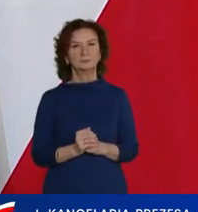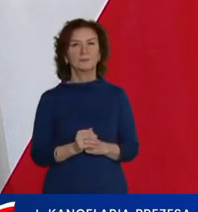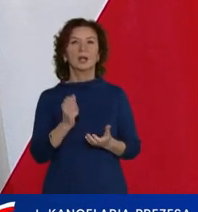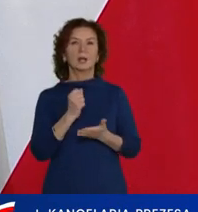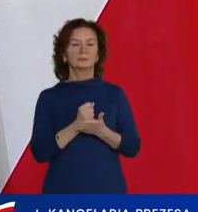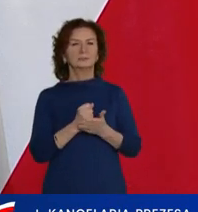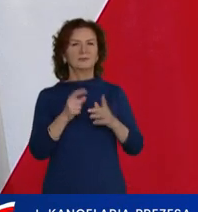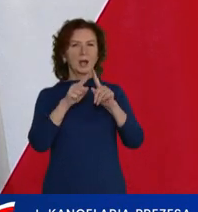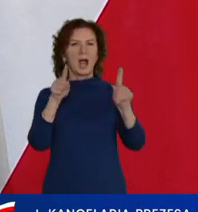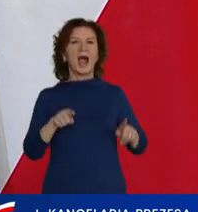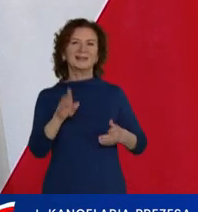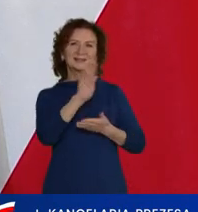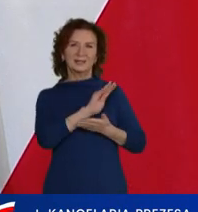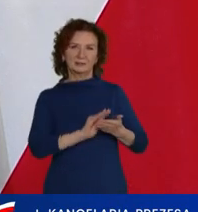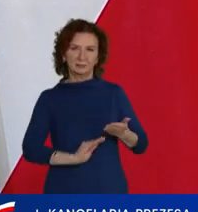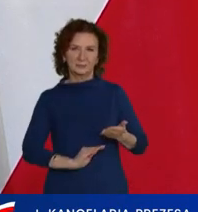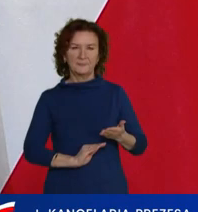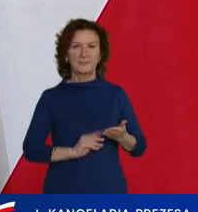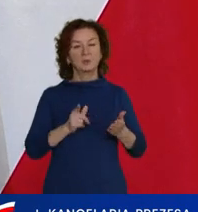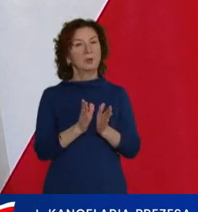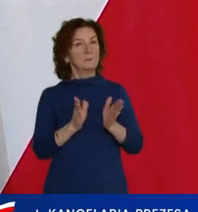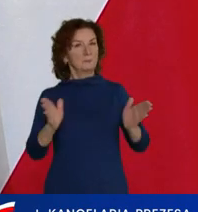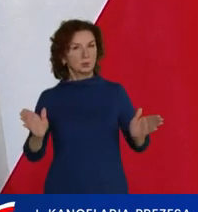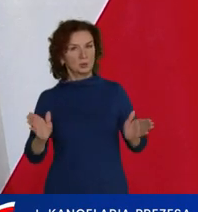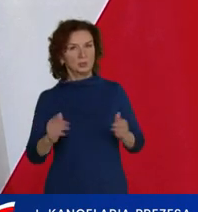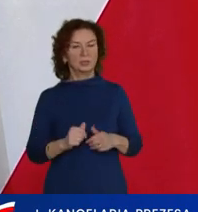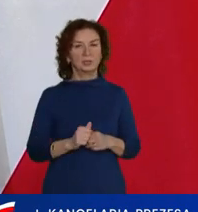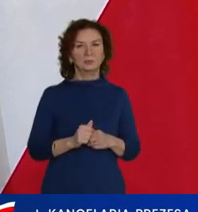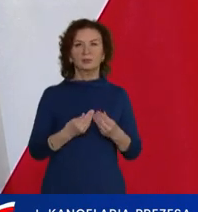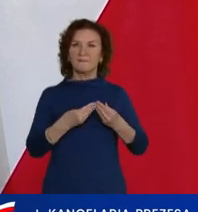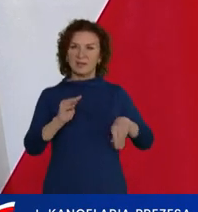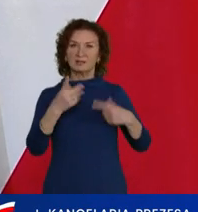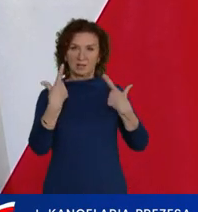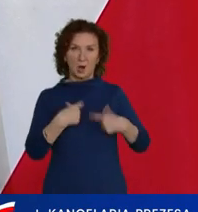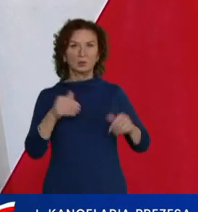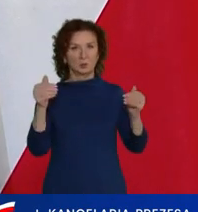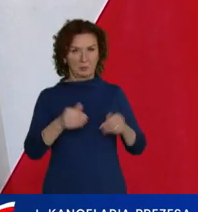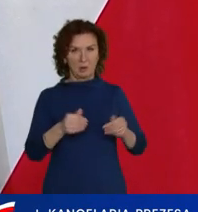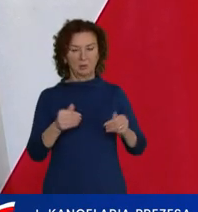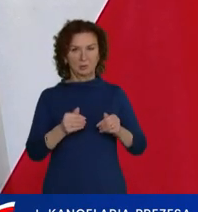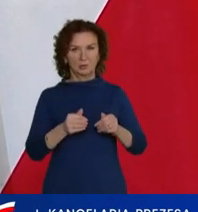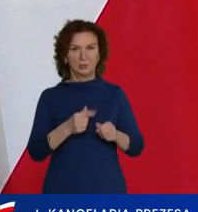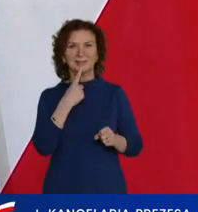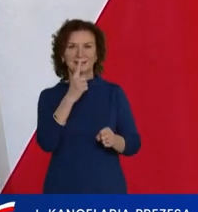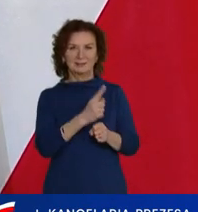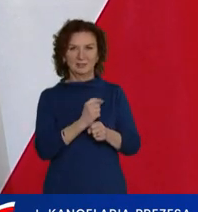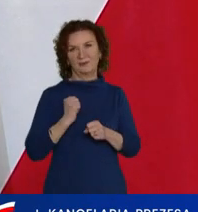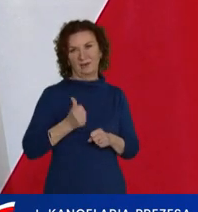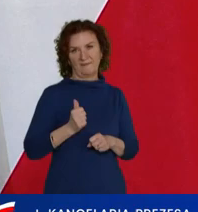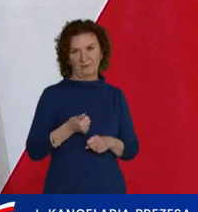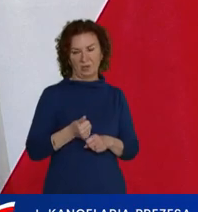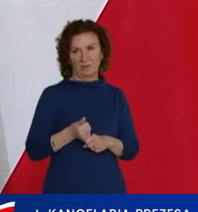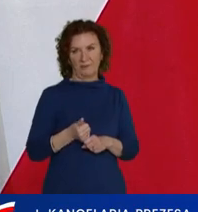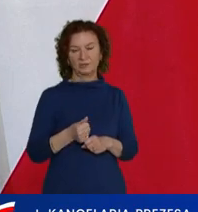ankiety, no bo oczywiście to poszerzenie zakresu uprawnień innych zawodów niż lekarskiego jest